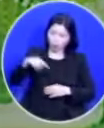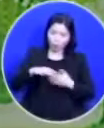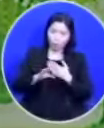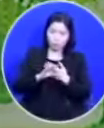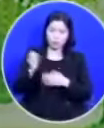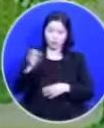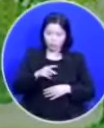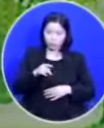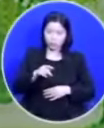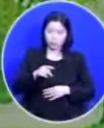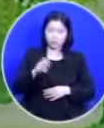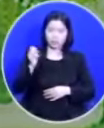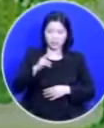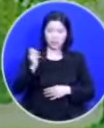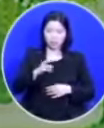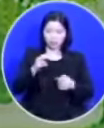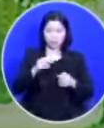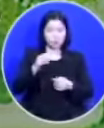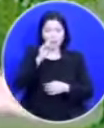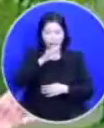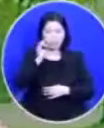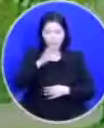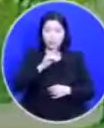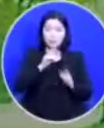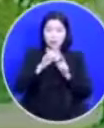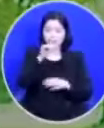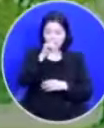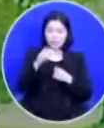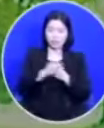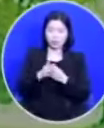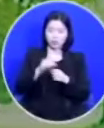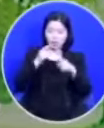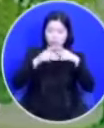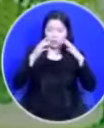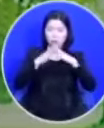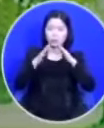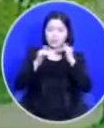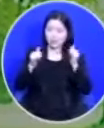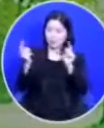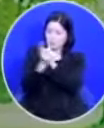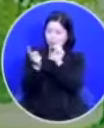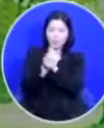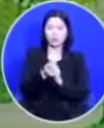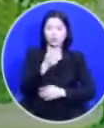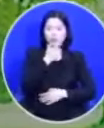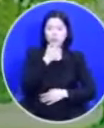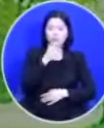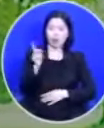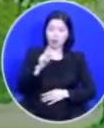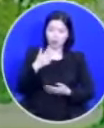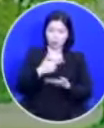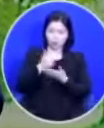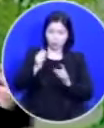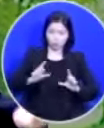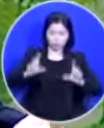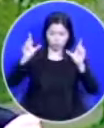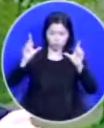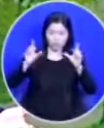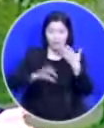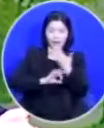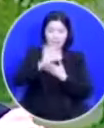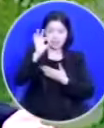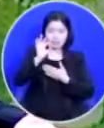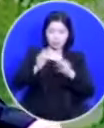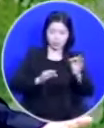그런 이야기를 자꾸 하니까 이제는 교인들을 만나기도 싫어하는것 어느 주일 아침에 각 예문을